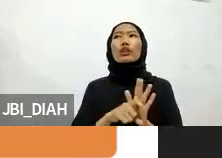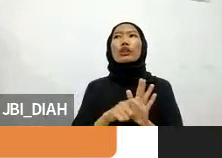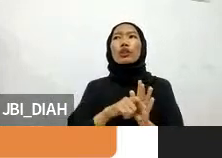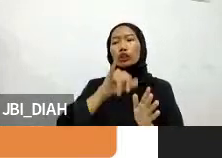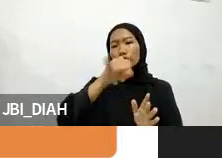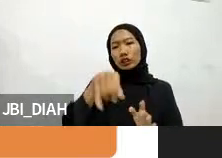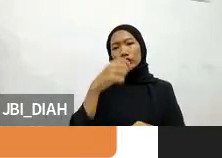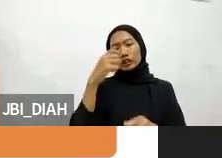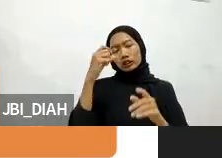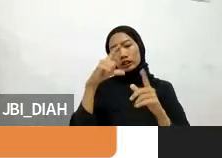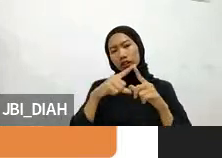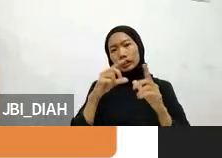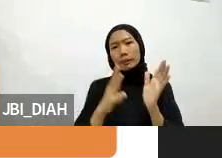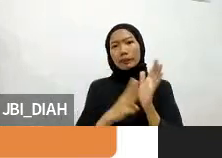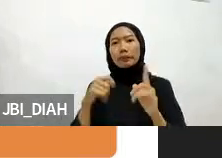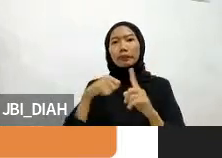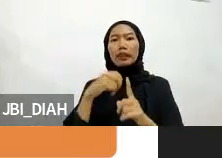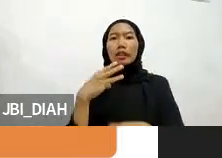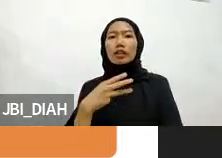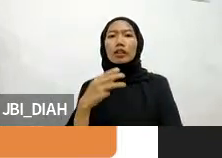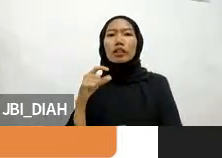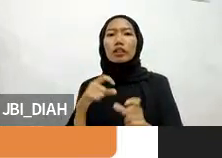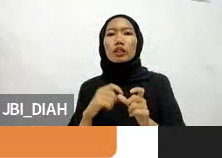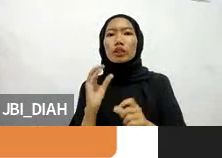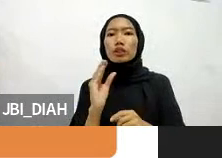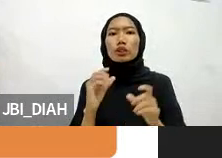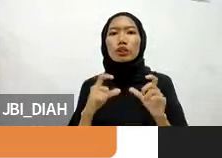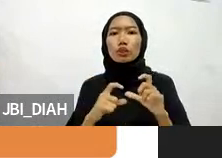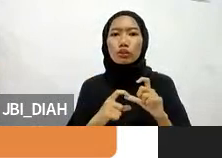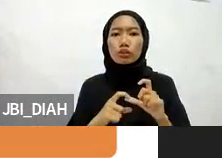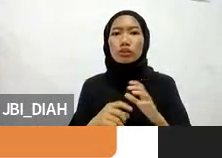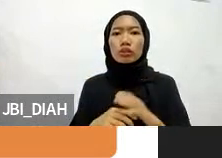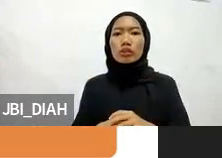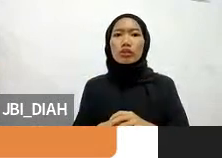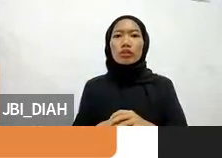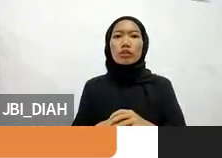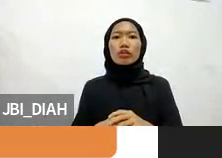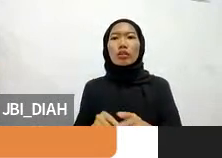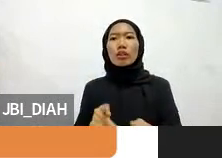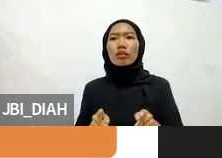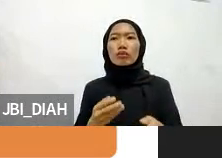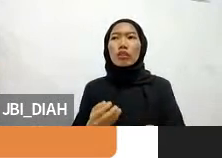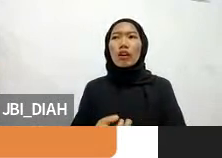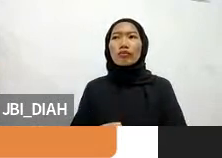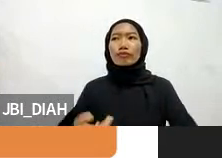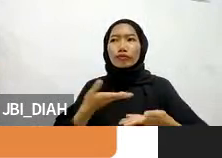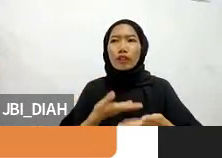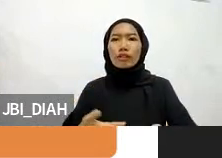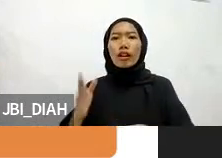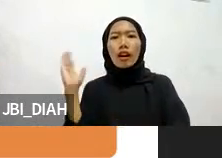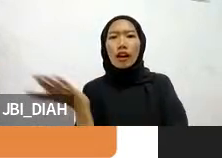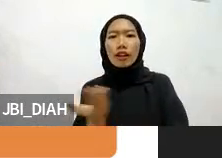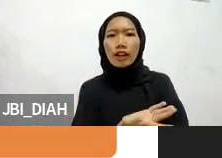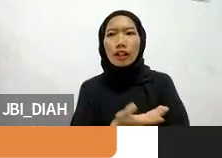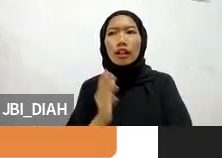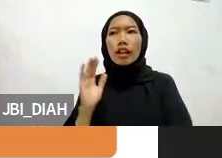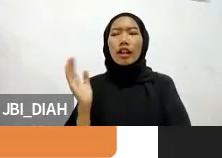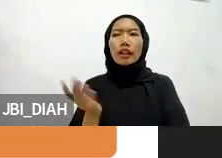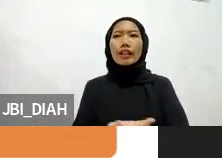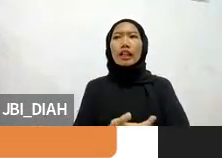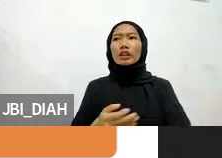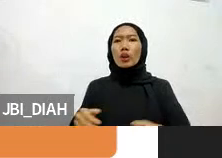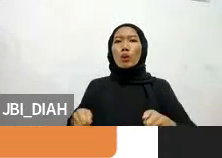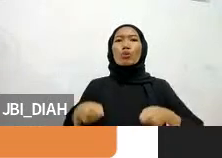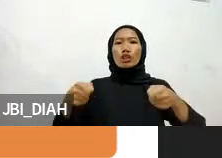nggak boleh nyediain kursi roda ya, kita nggak boleh nyediain asistif teknologi yang lain karena sudah ada di JKN, dan JKN pun